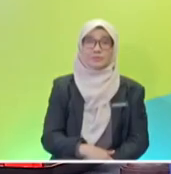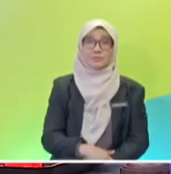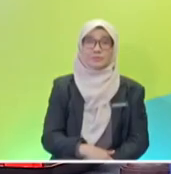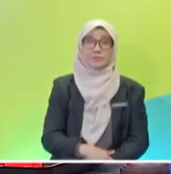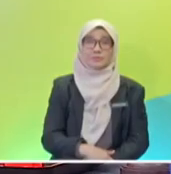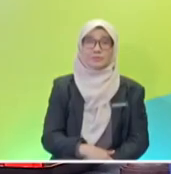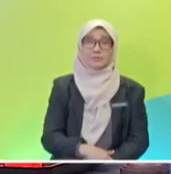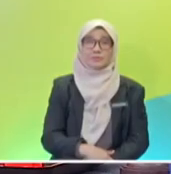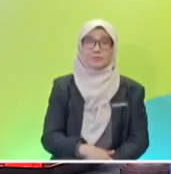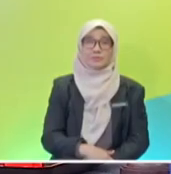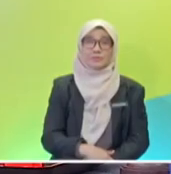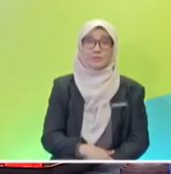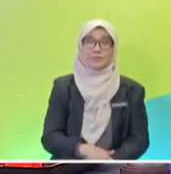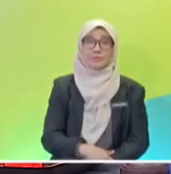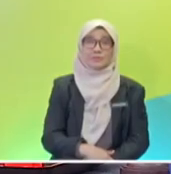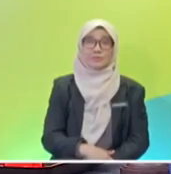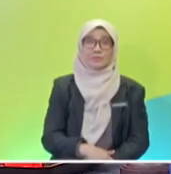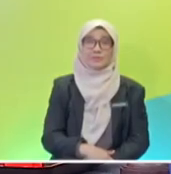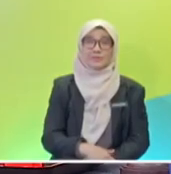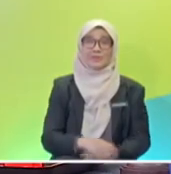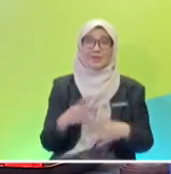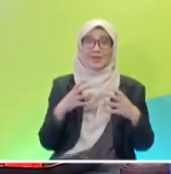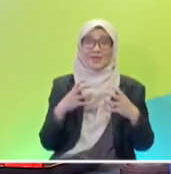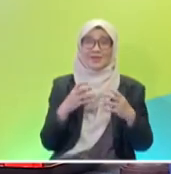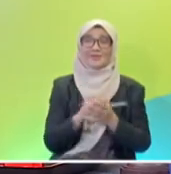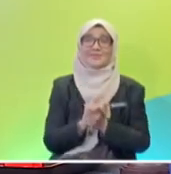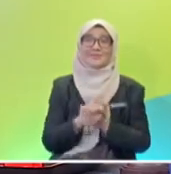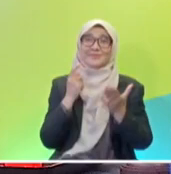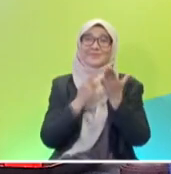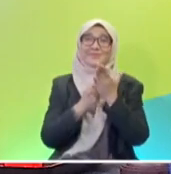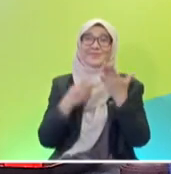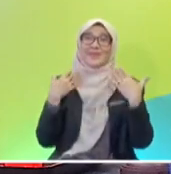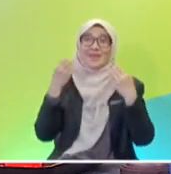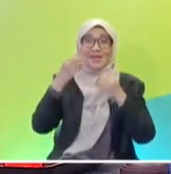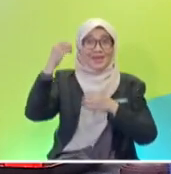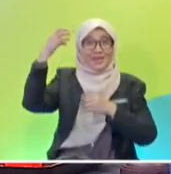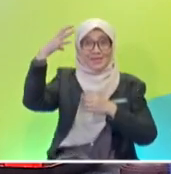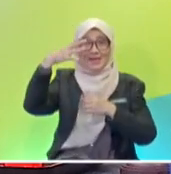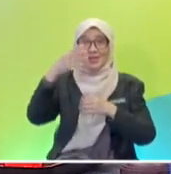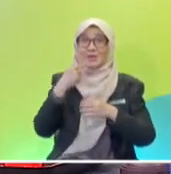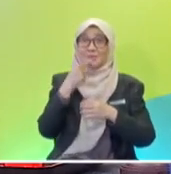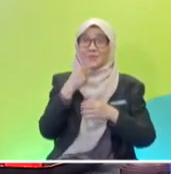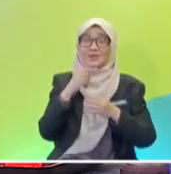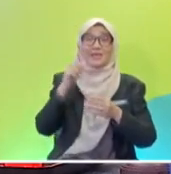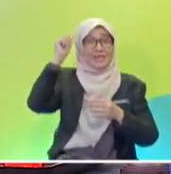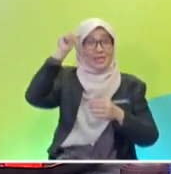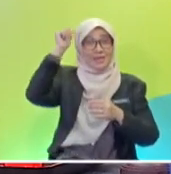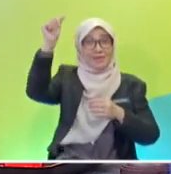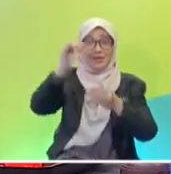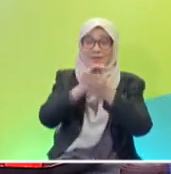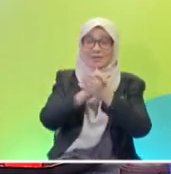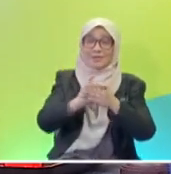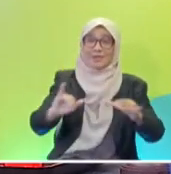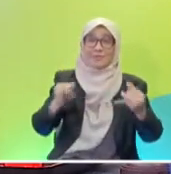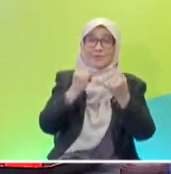Ya, tadi ada cahaya tiba-tiba kat muka saya. Saja jelah. Assalamualaikum dan selamat sejahtera semua di rumah.